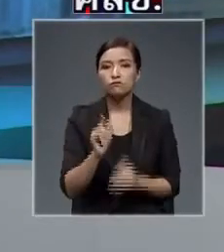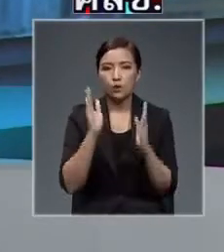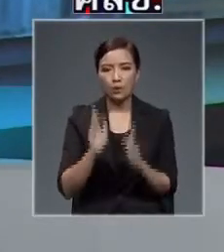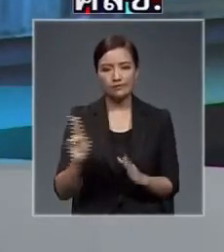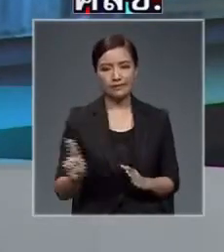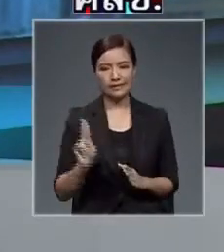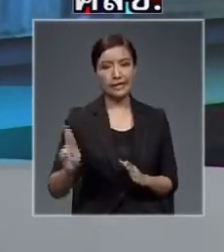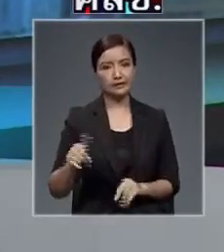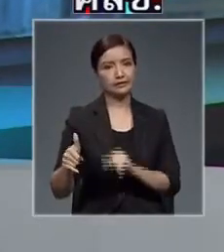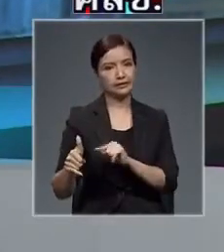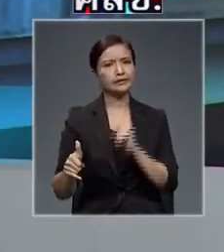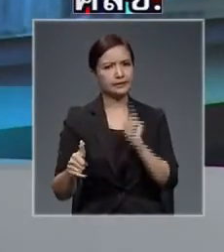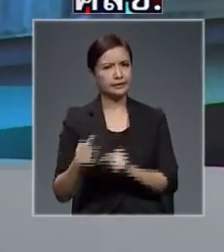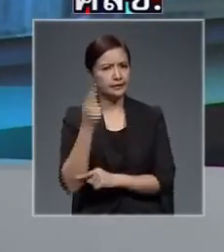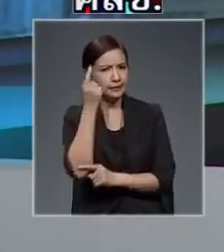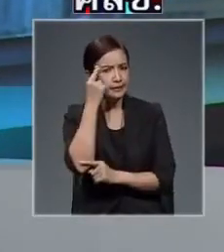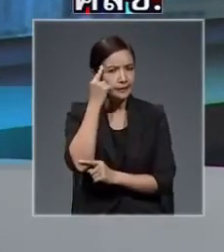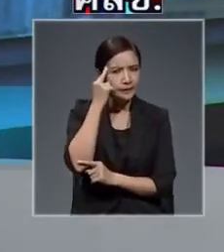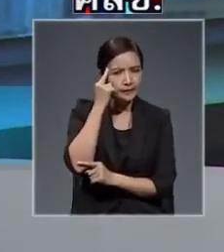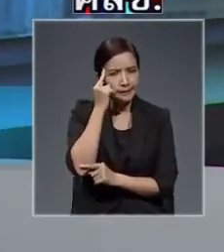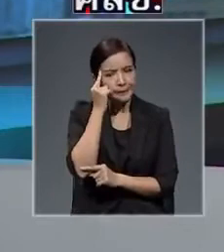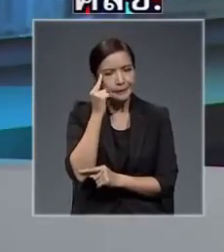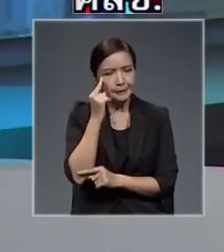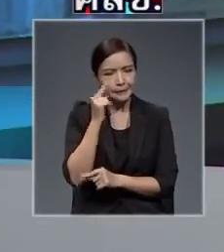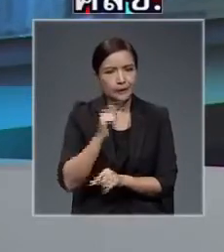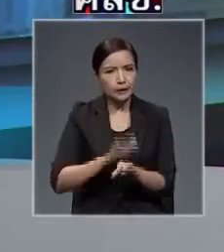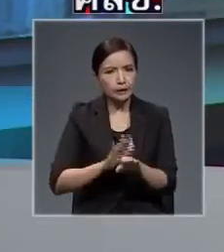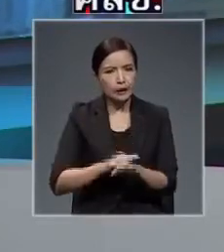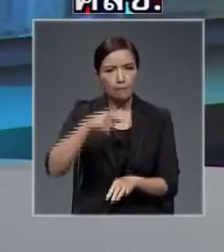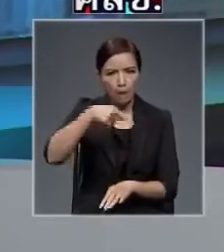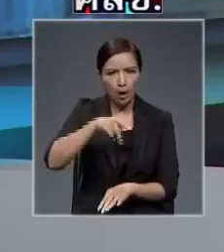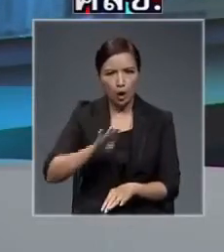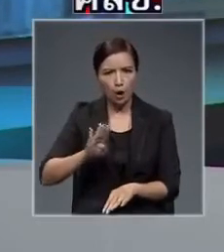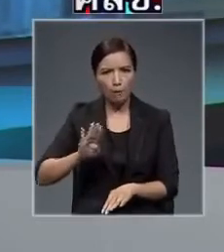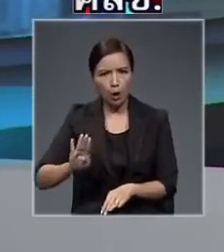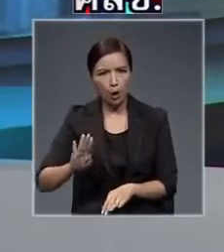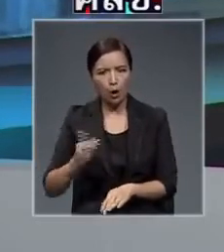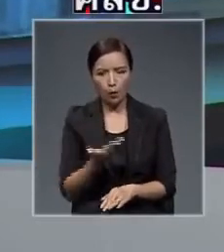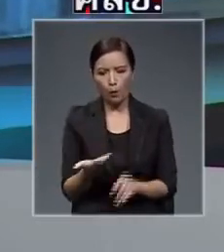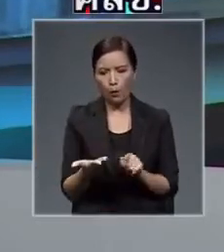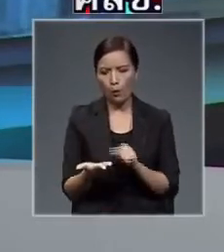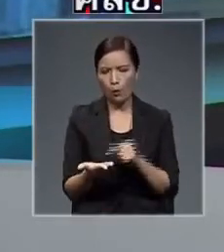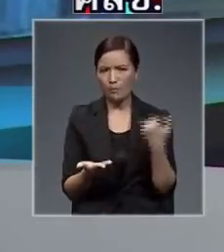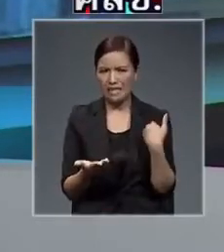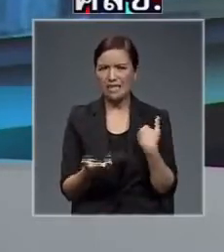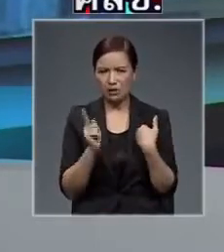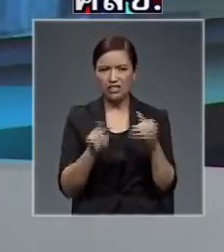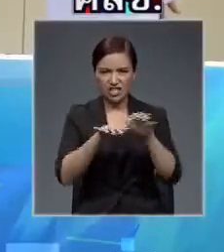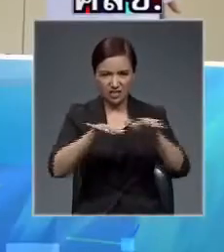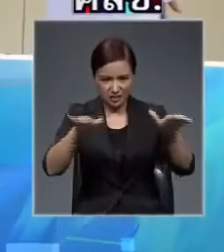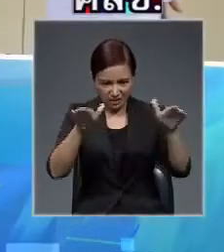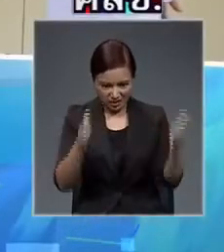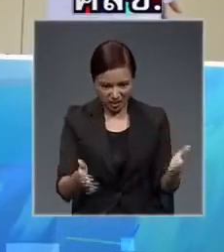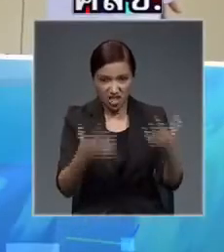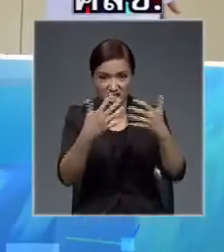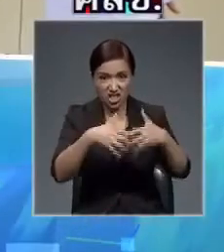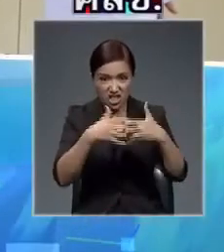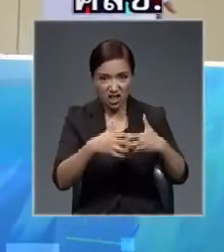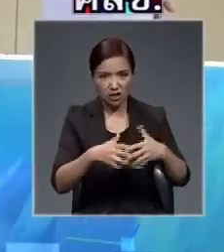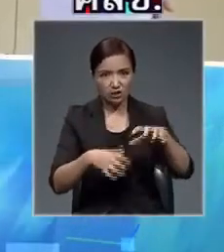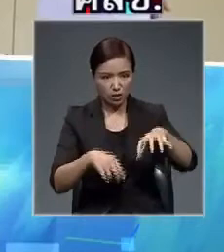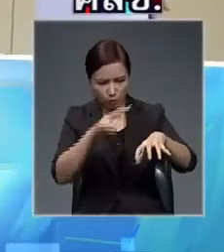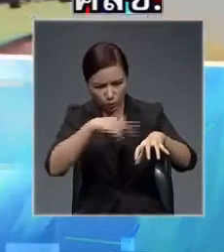านจะได้ตระหนักนะคะว่ามีพรบฉบับนี้อยู่นะแล้วคุณต้องดูแลเครื่องคุณต้องตรวจสภาพเครื่องคุณต้